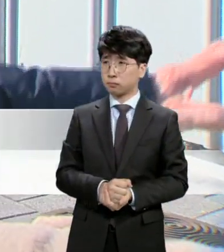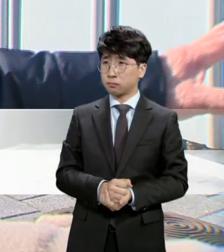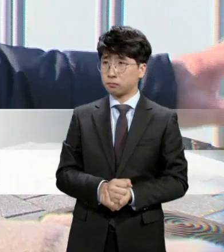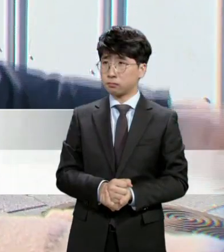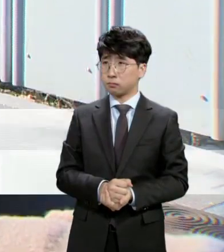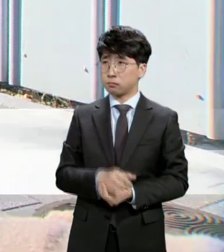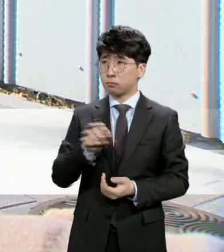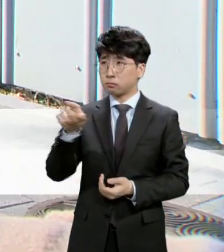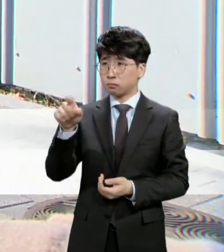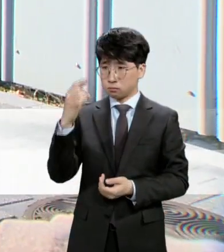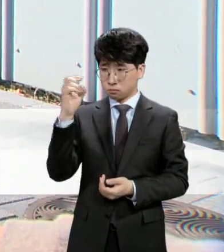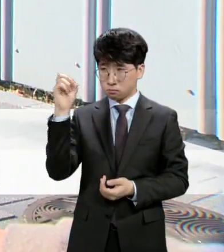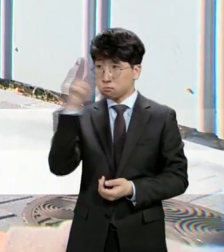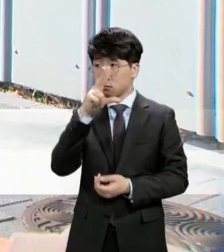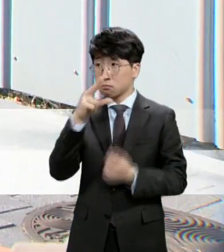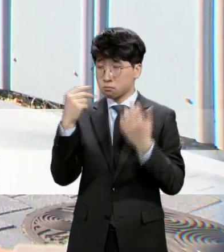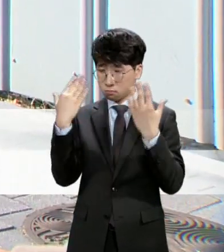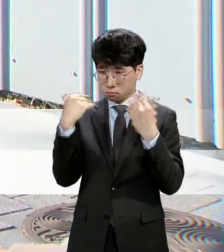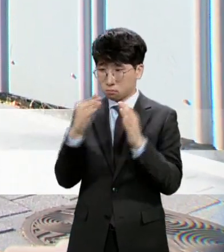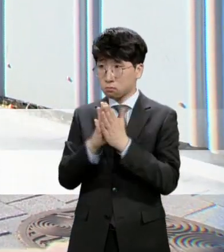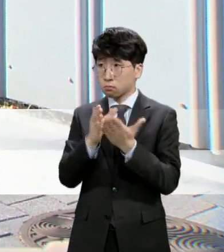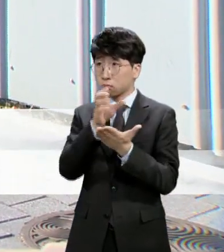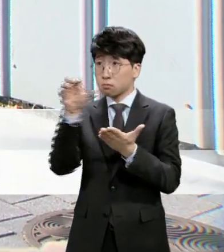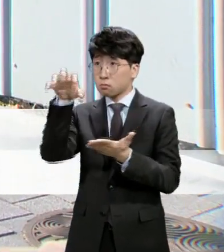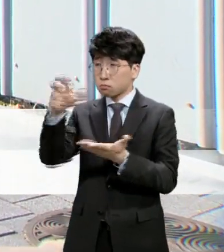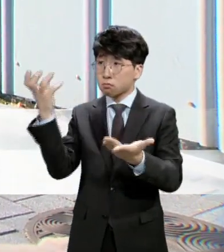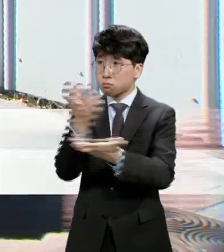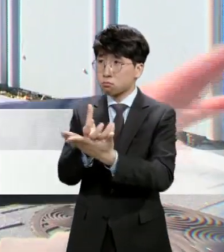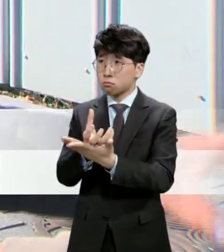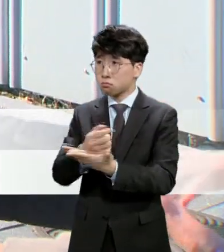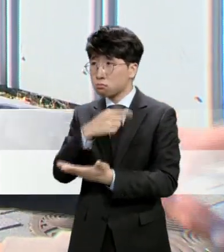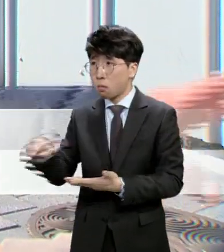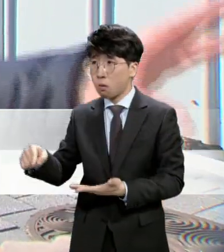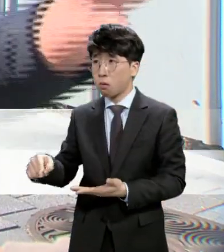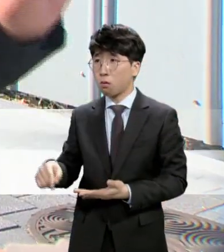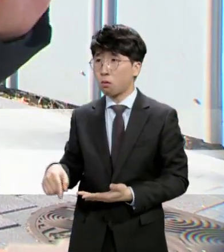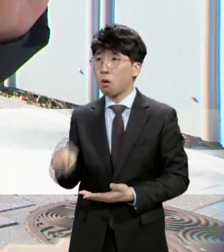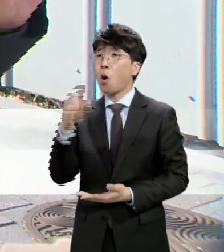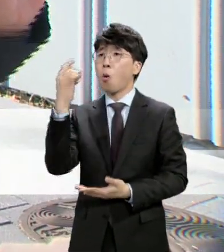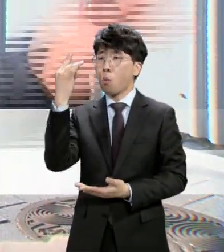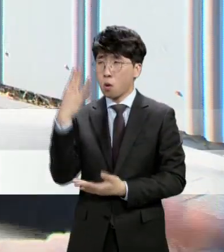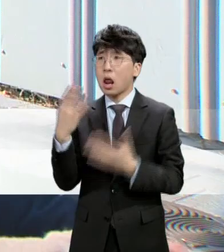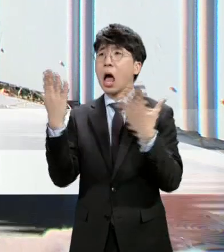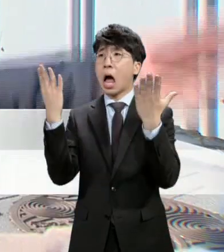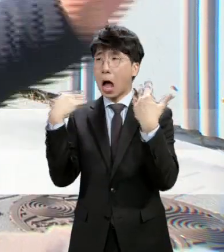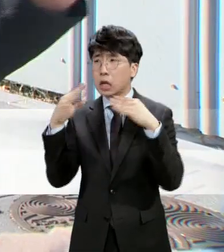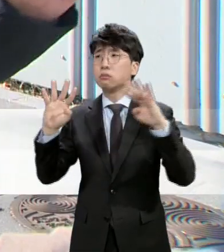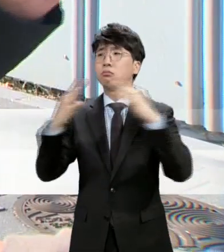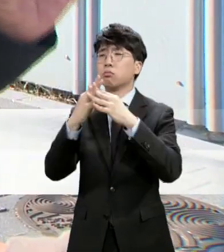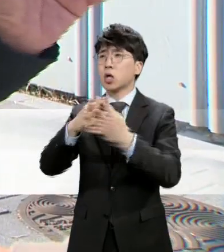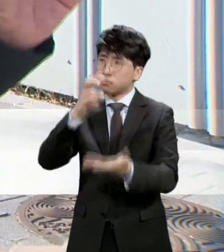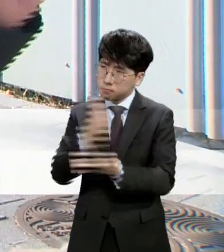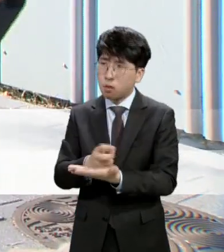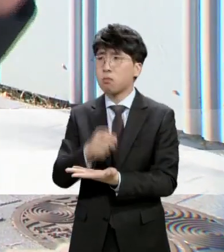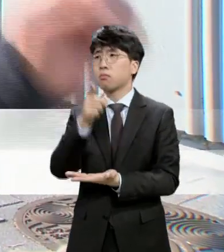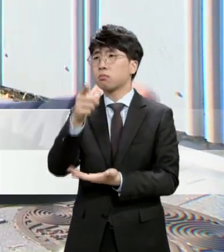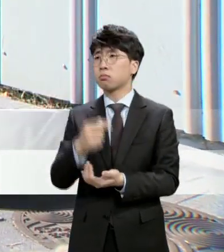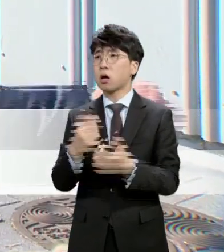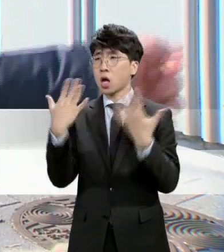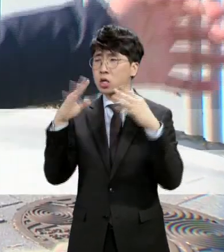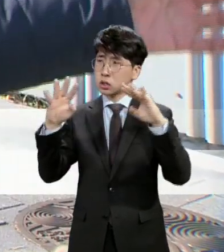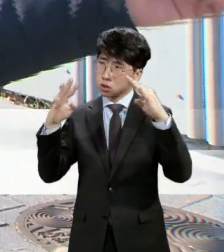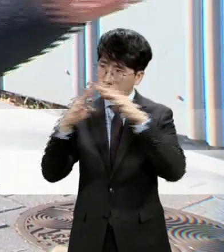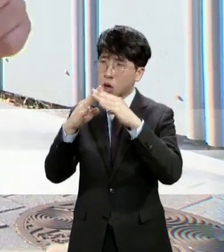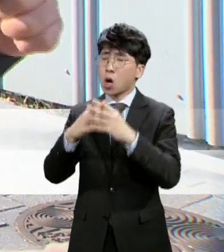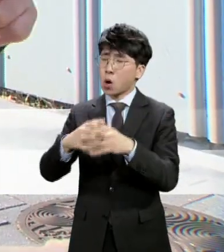여기 저희 주민들이 그냥 둘 것도 엄연히 학교를 지어야 된다고 학교 지는